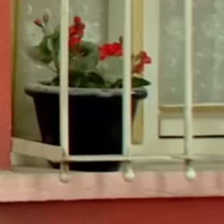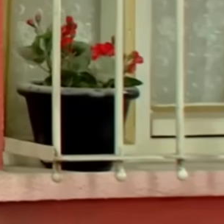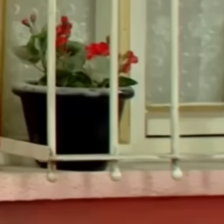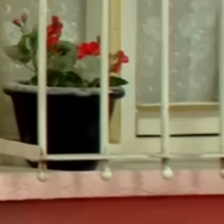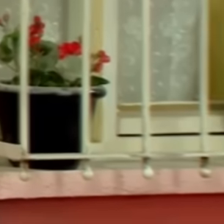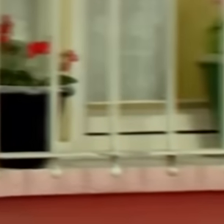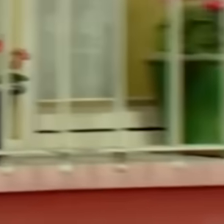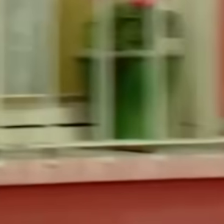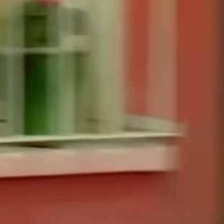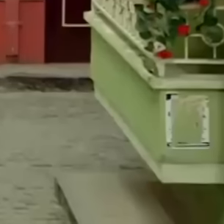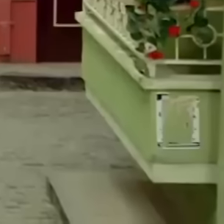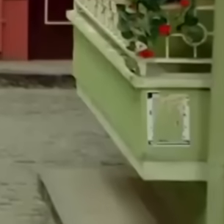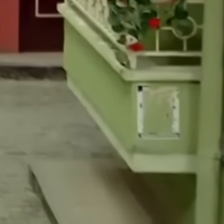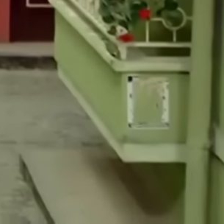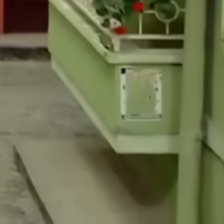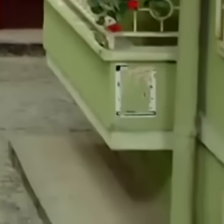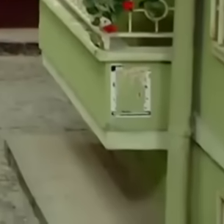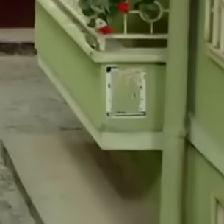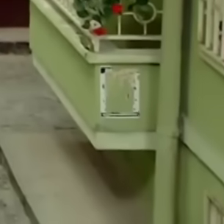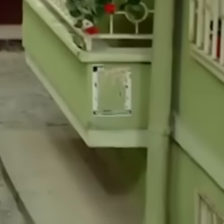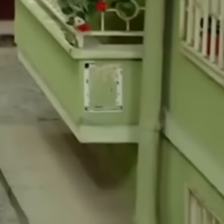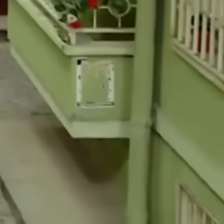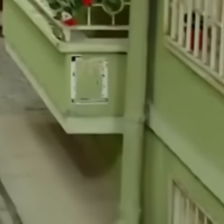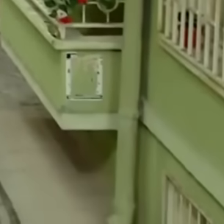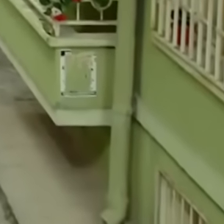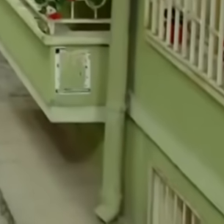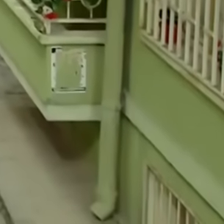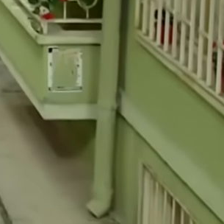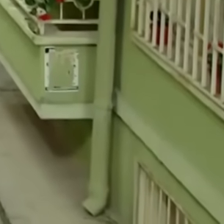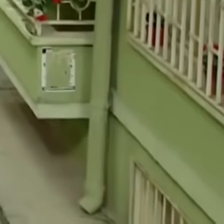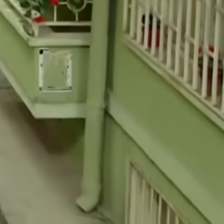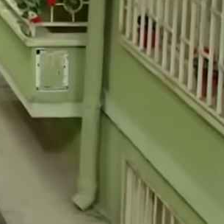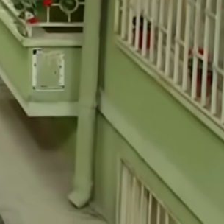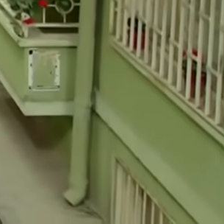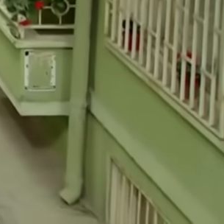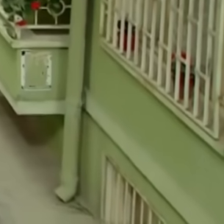gitti. Sarışın kadın hayıflanarak Ergun Plak'ın arka sokağından yoluna devam etti.